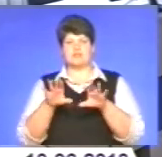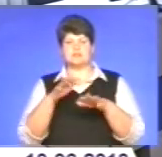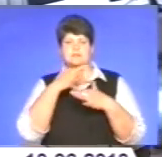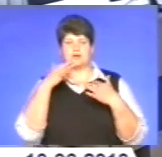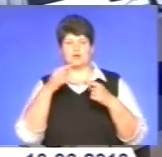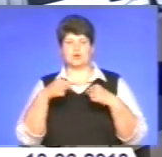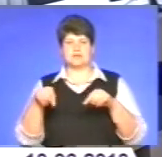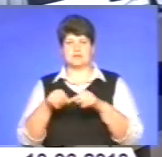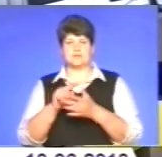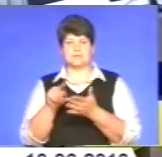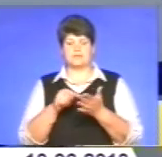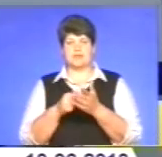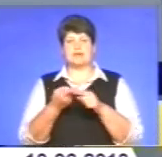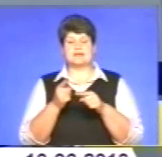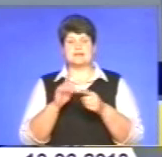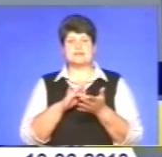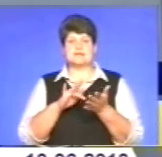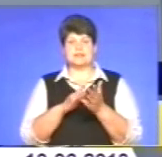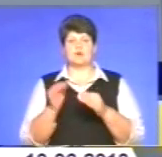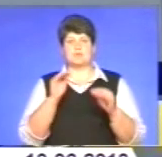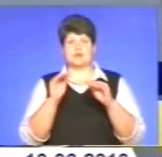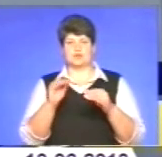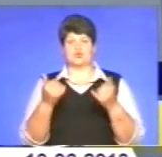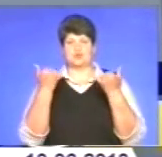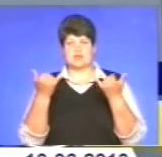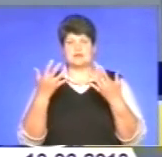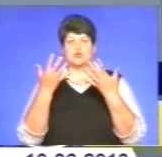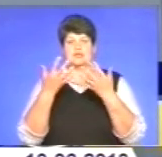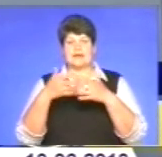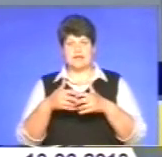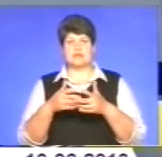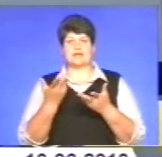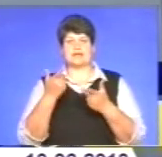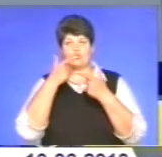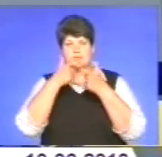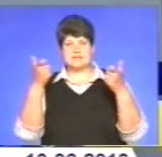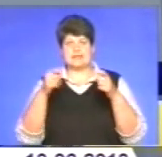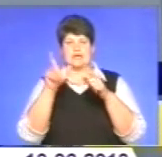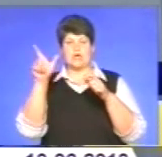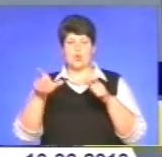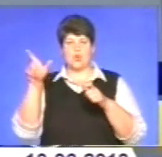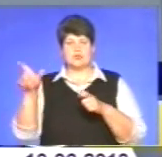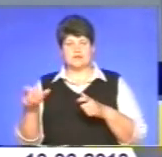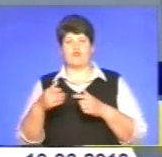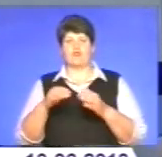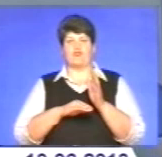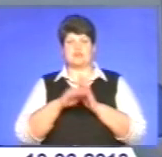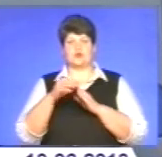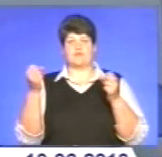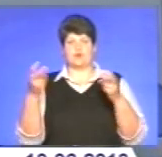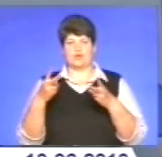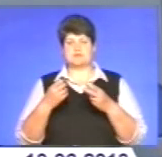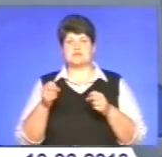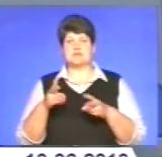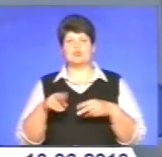організаційних питань. Наразі центр обладнаний сучасною технікою та інформаційними кіосками. Висококваліфіковані спеціалісти надаватимуть